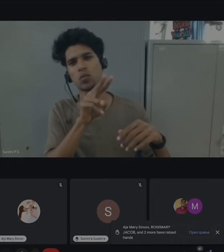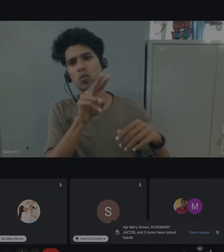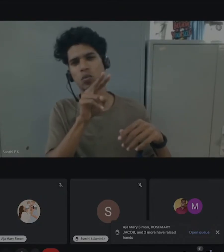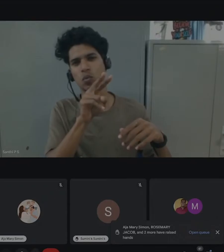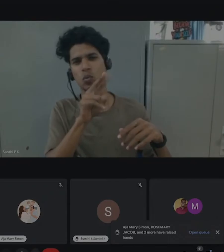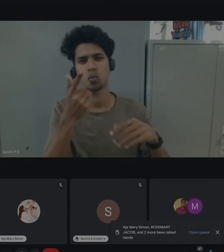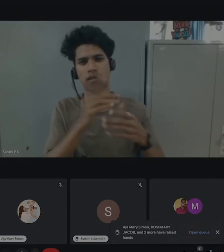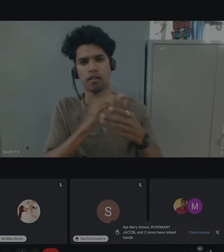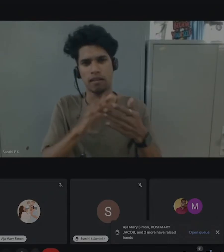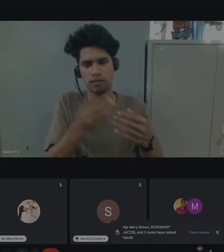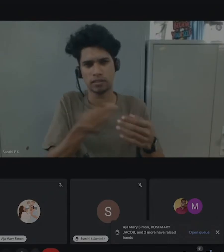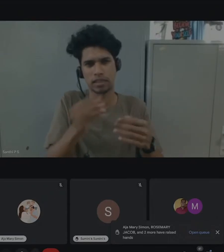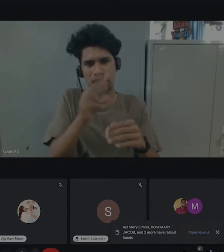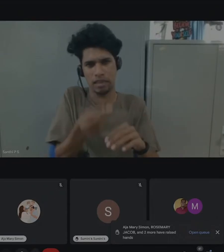2.25 വയസ്സാകുന്നു മകന്. ചോദിച്ചോളൂ.